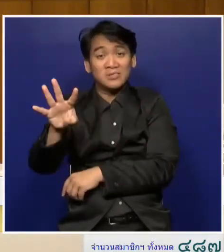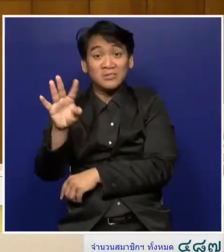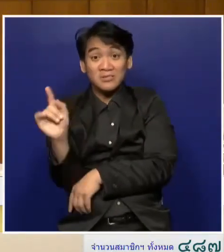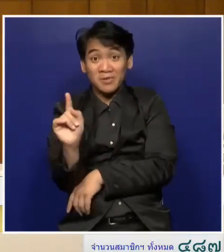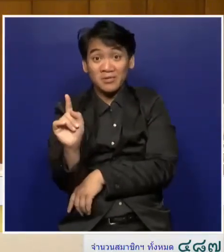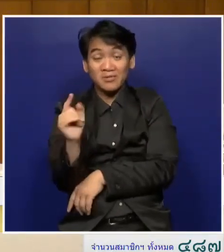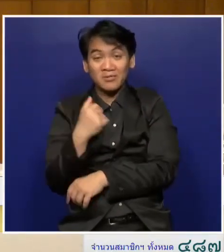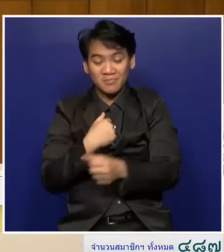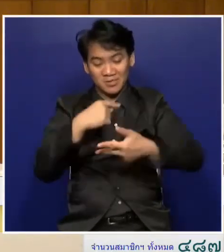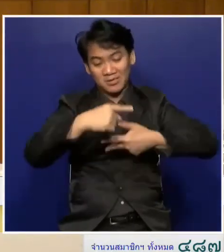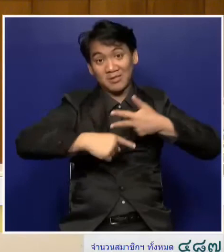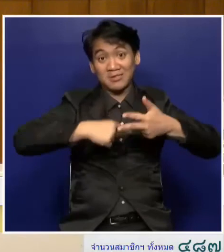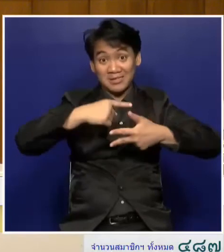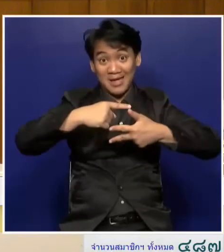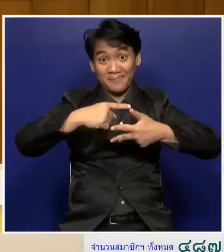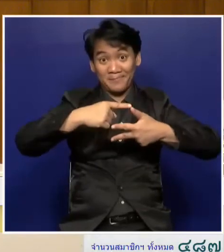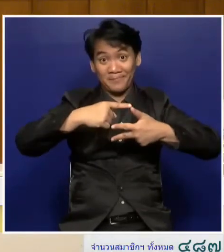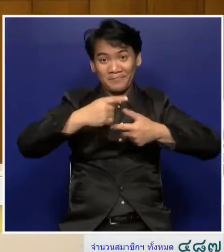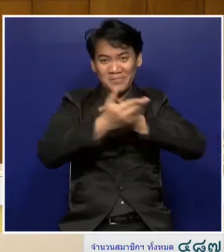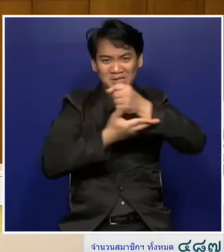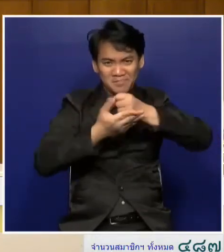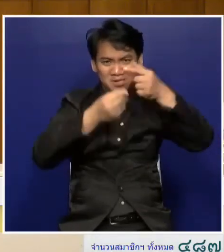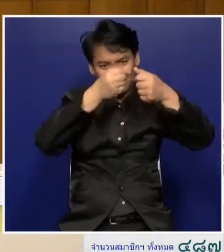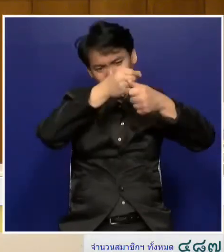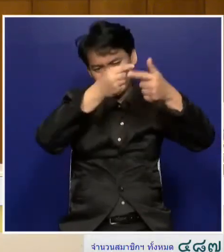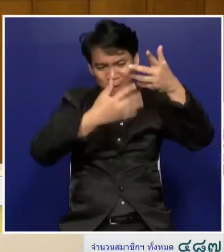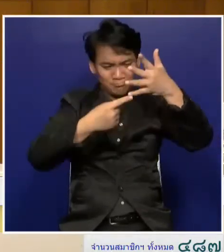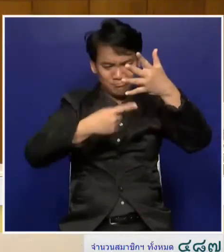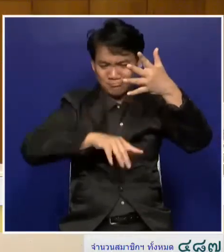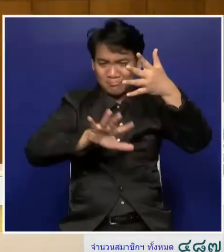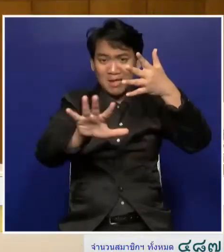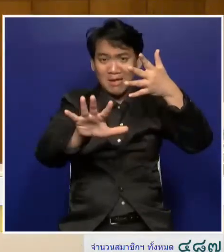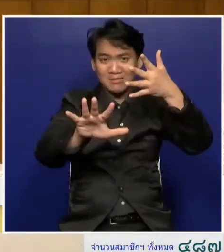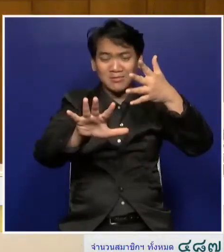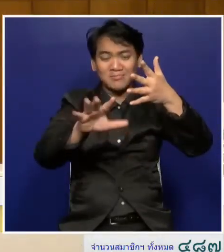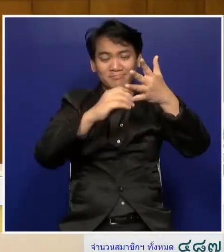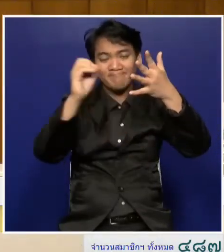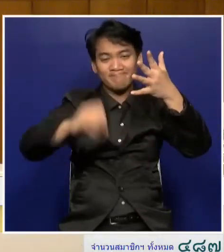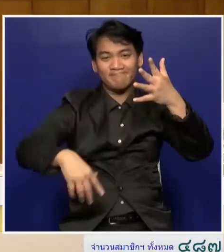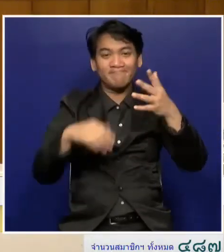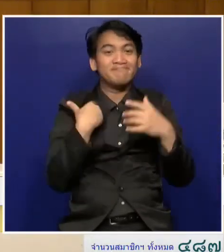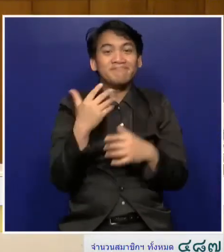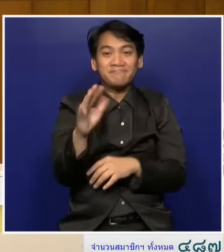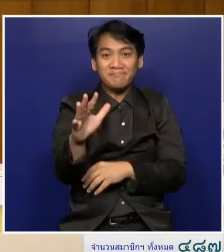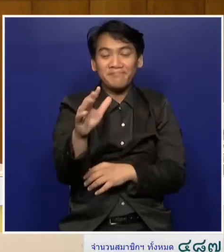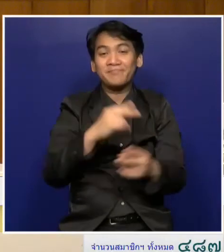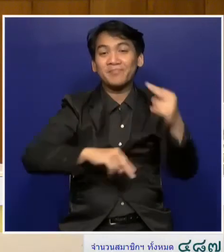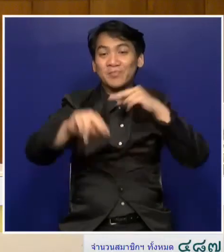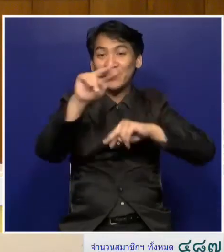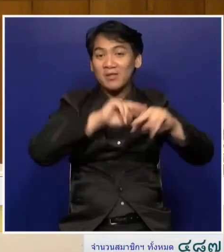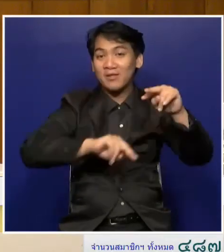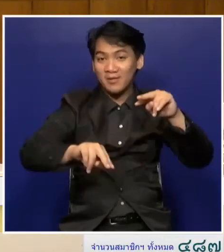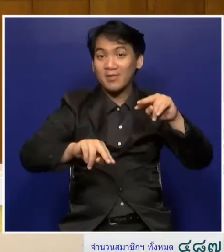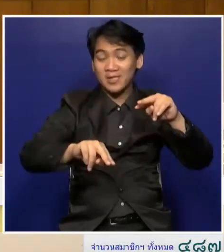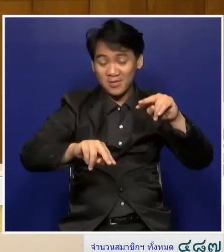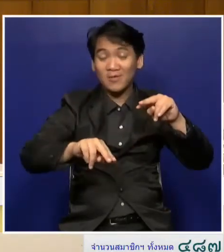ชกระทอมก็จะหุดออกจากกฎหมายอันนแล้วกไปใช้การดูแลหรือคบคุมหรอกำกับโดยกฎ